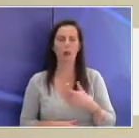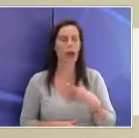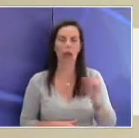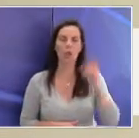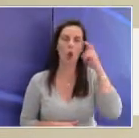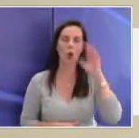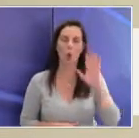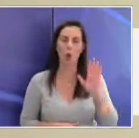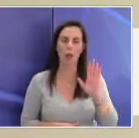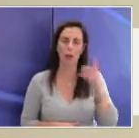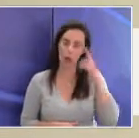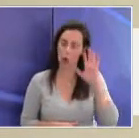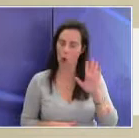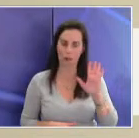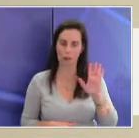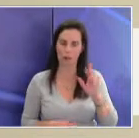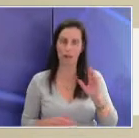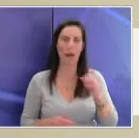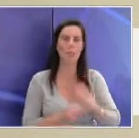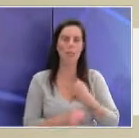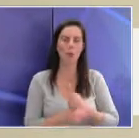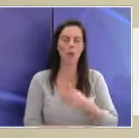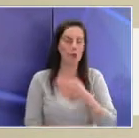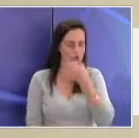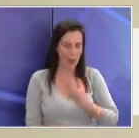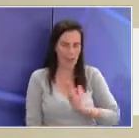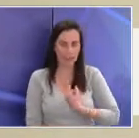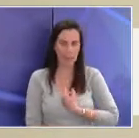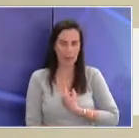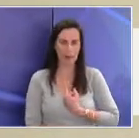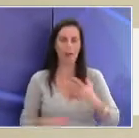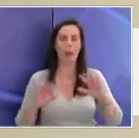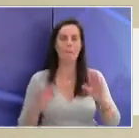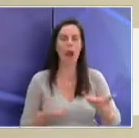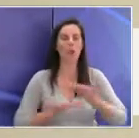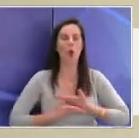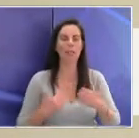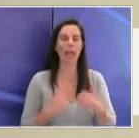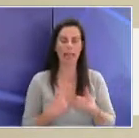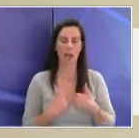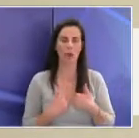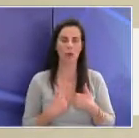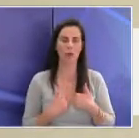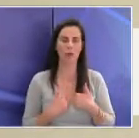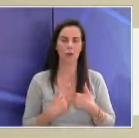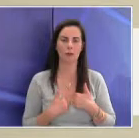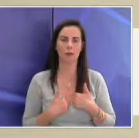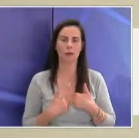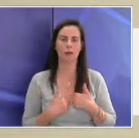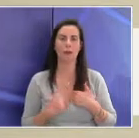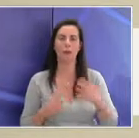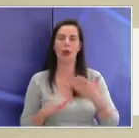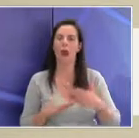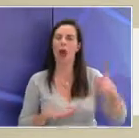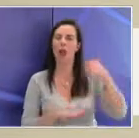לא מודאג ברמה הטקטית והאופרטיבית. אני שואל את עצמי, מה נותן לנו השורה הארוכה של